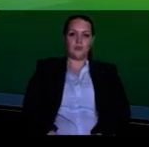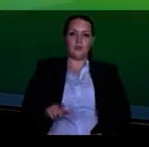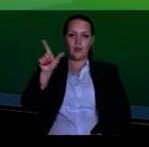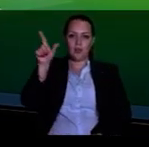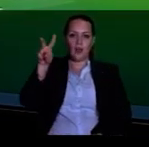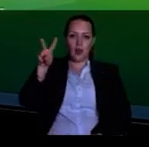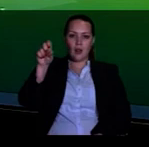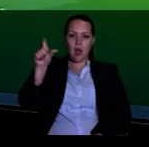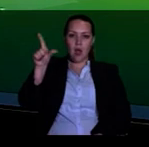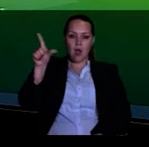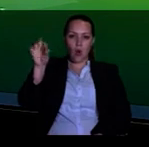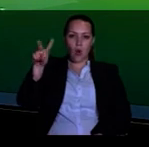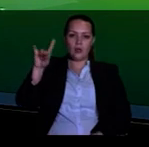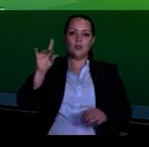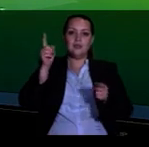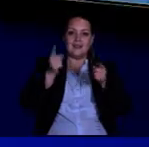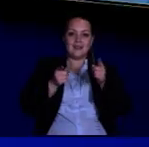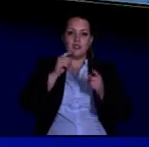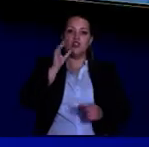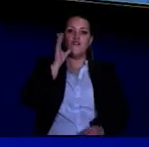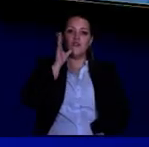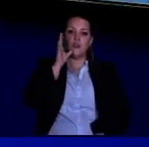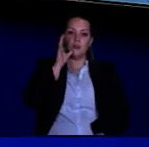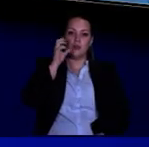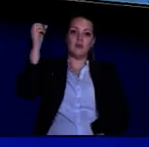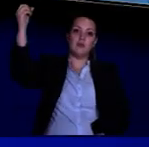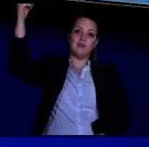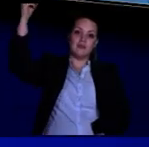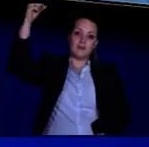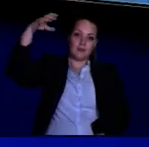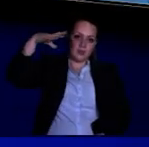Глаголы настоящего времени. Светит,